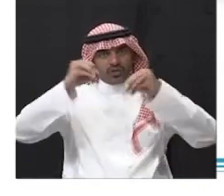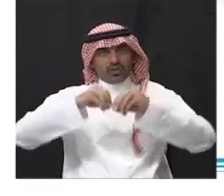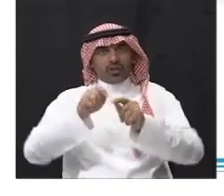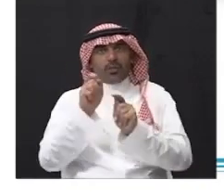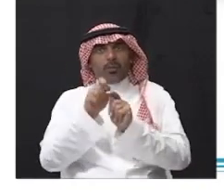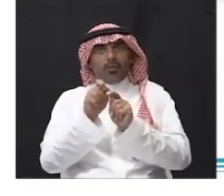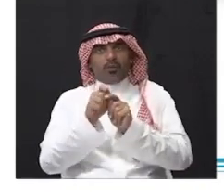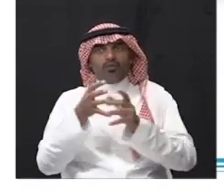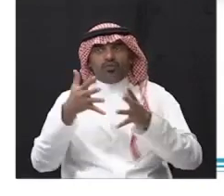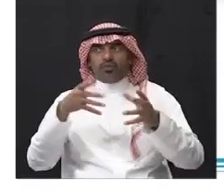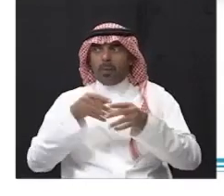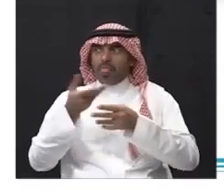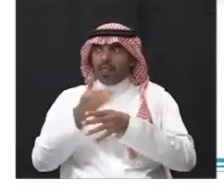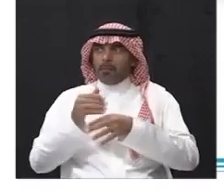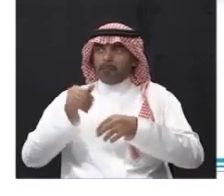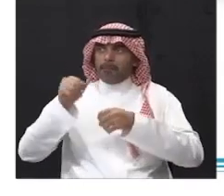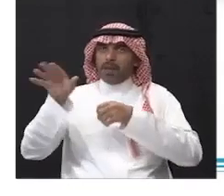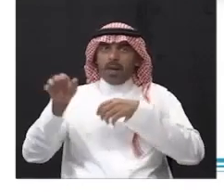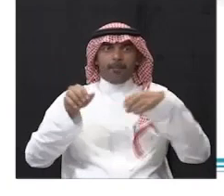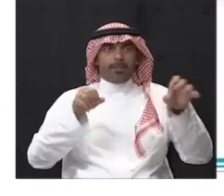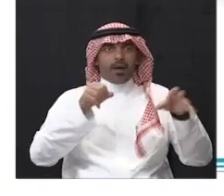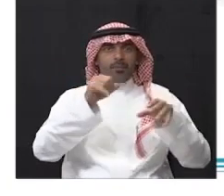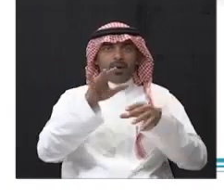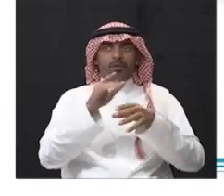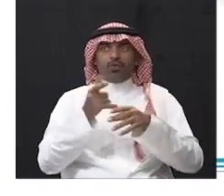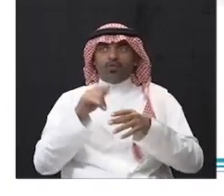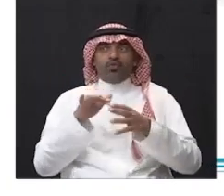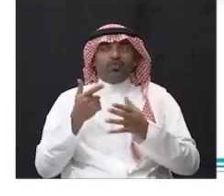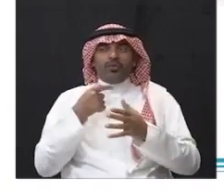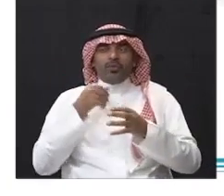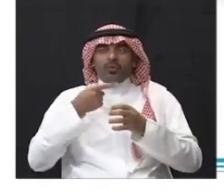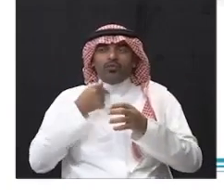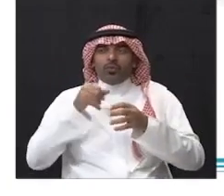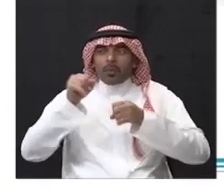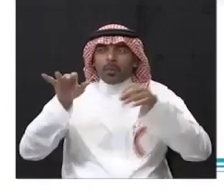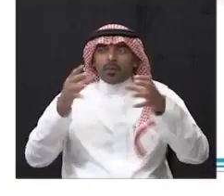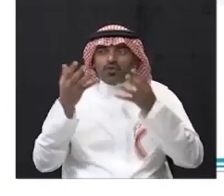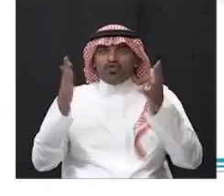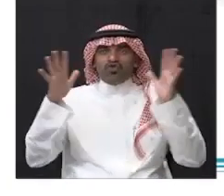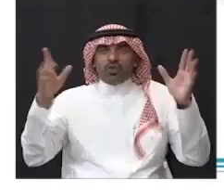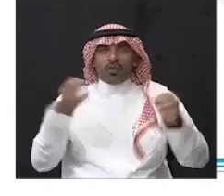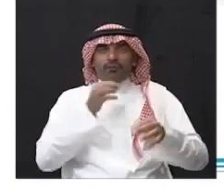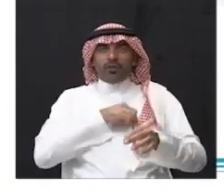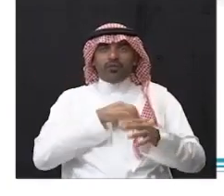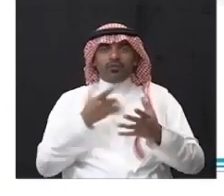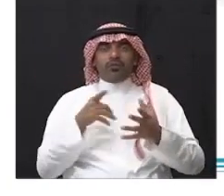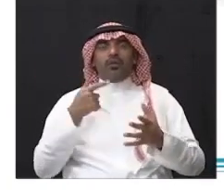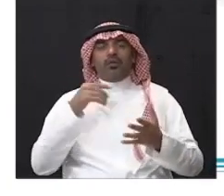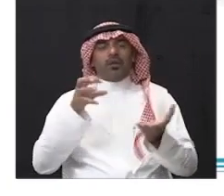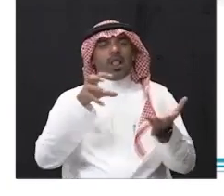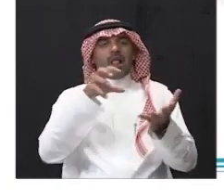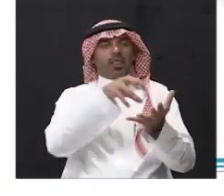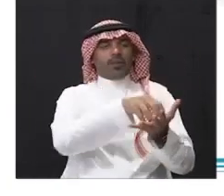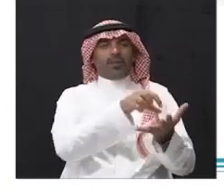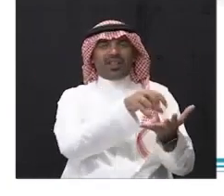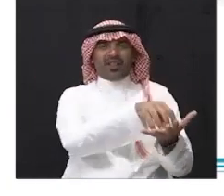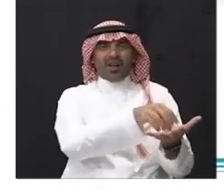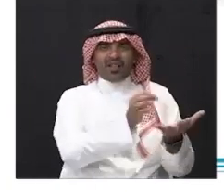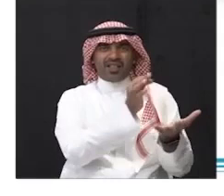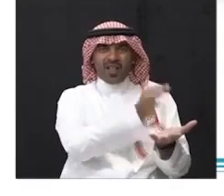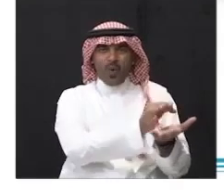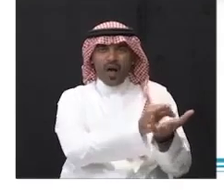الصناعية، فكان الاستعمار طريقها لتحقيق هذه الغايات. ثانياً، تنافس مجموعة من